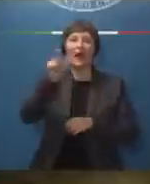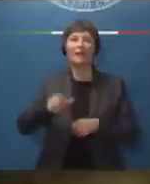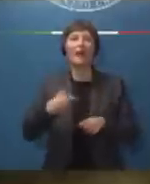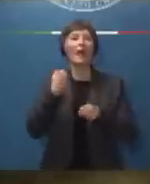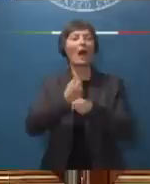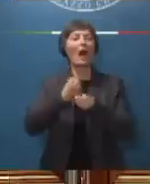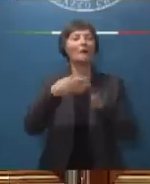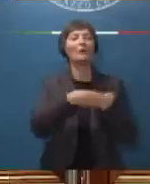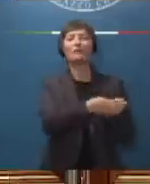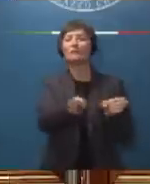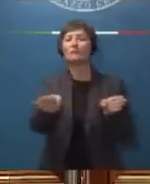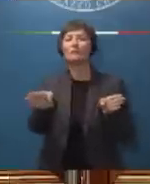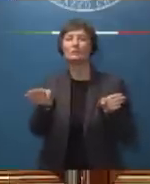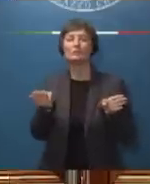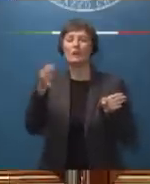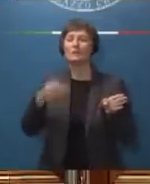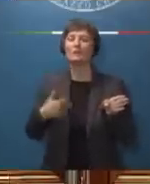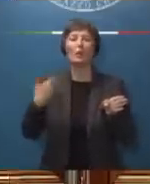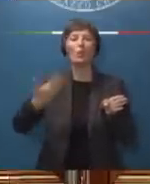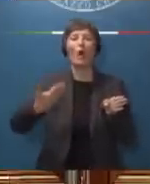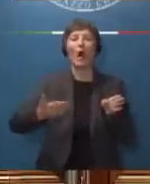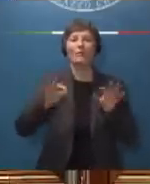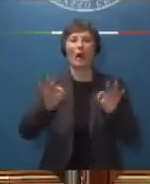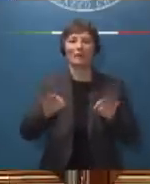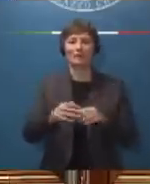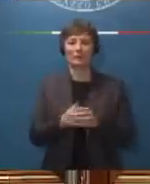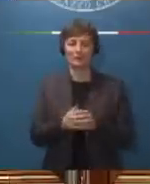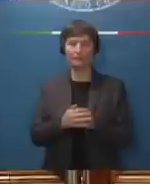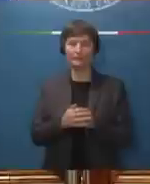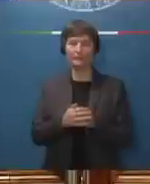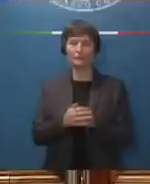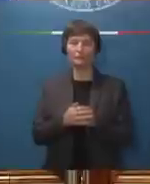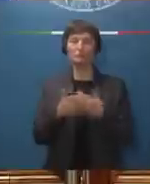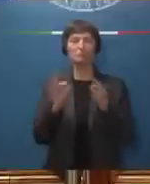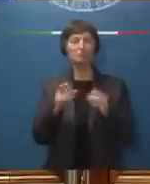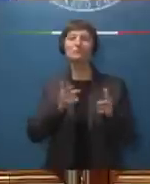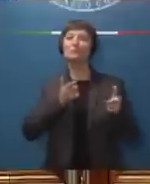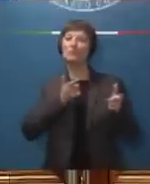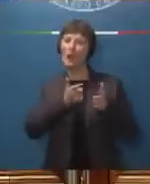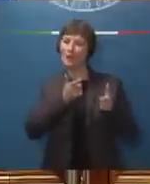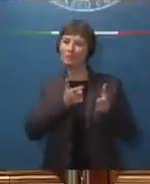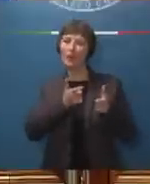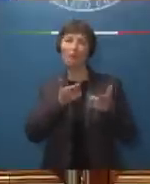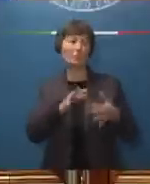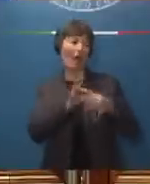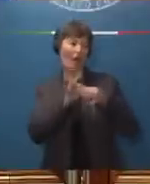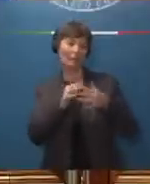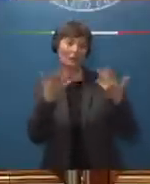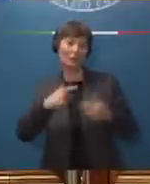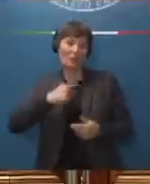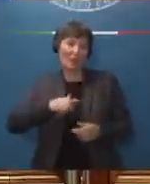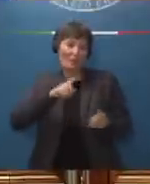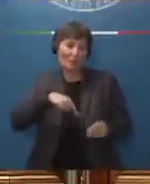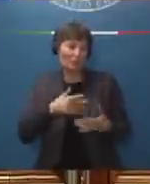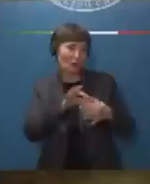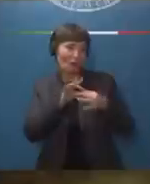continueremo a farlo e la nostra diciamo il nostro rapporto la nostra amicizia ormai anche personale